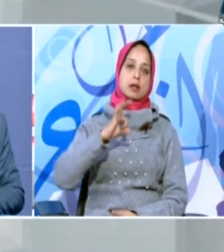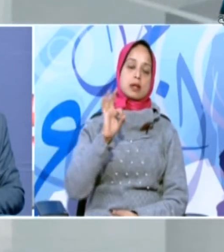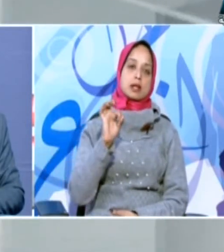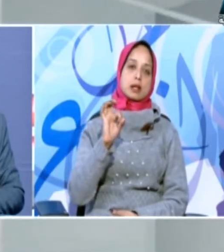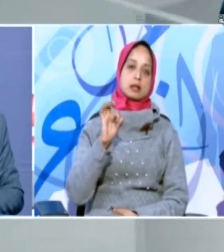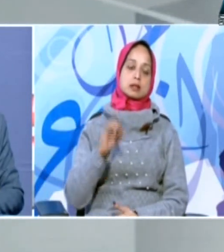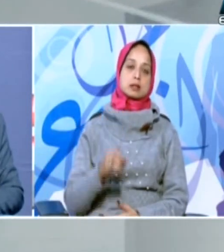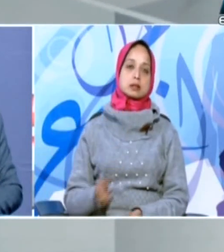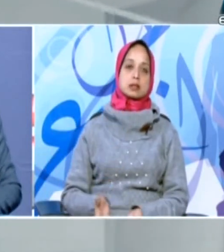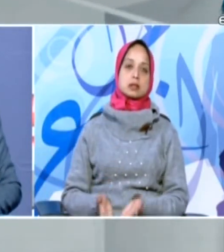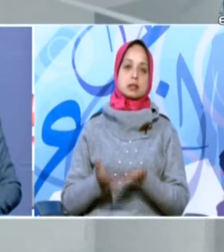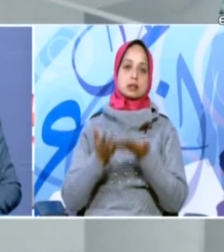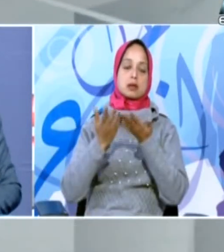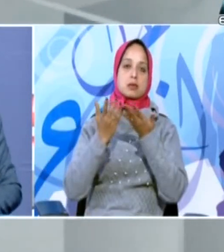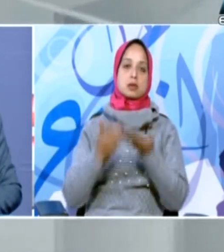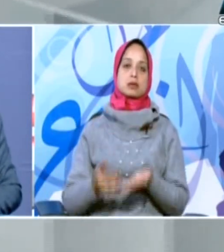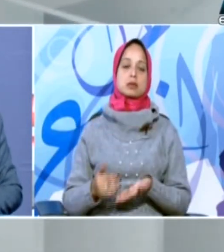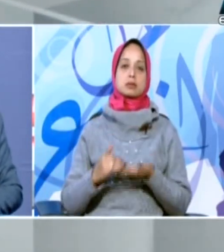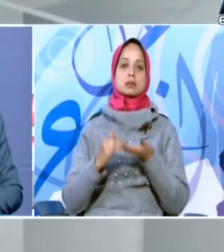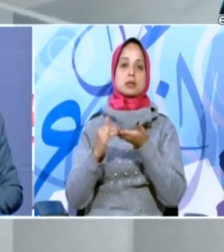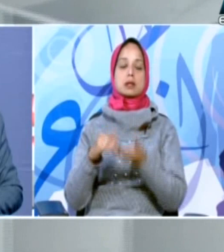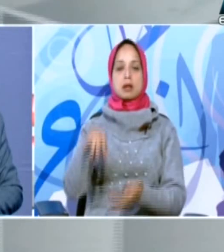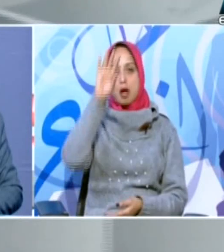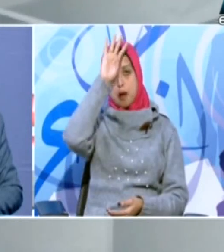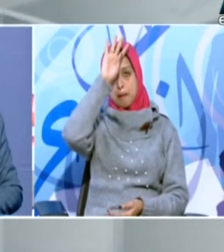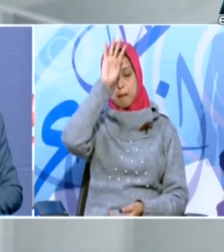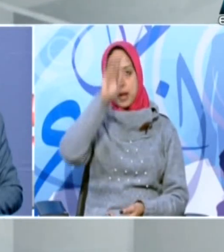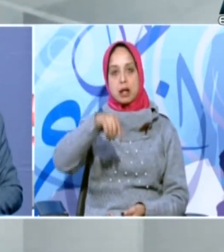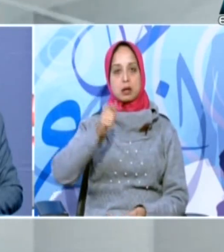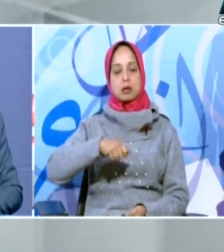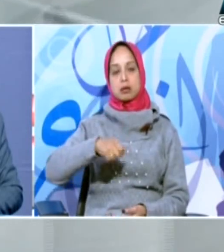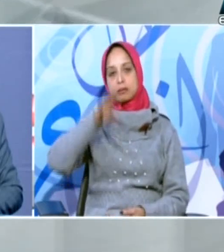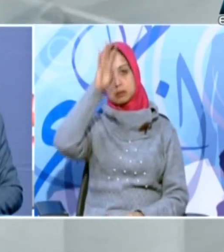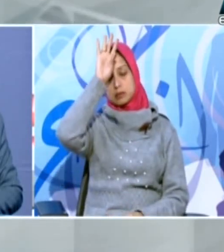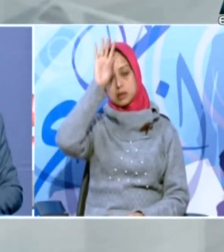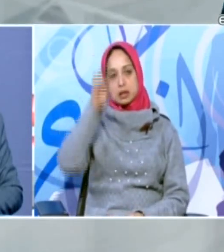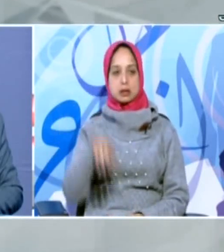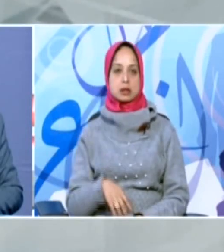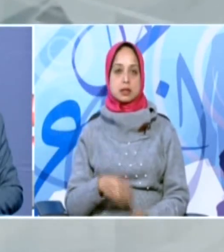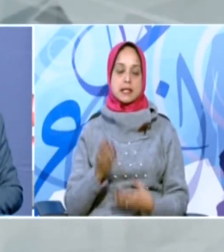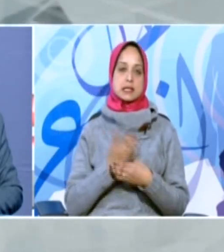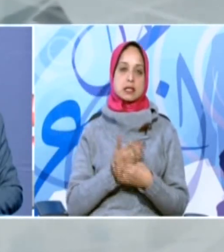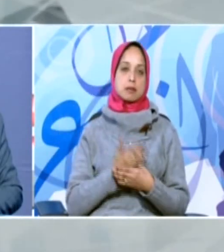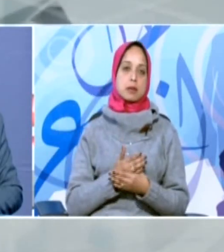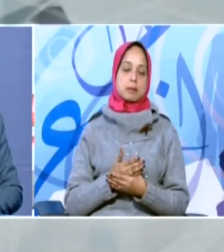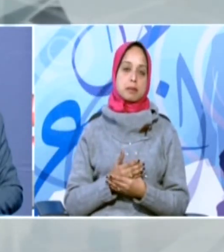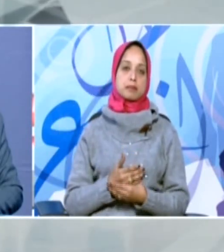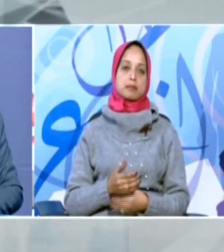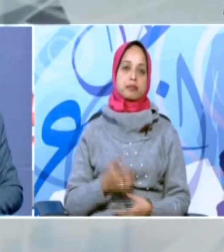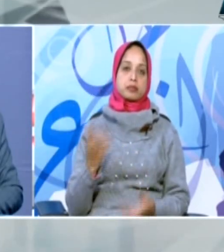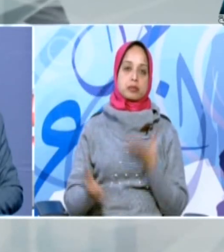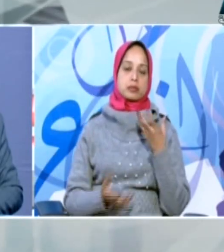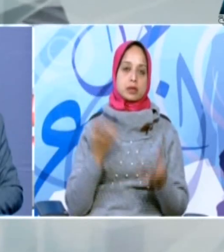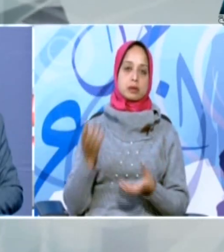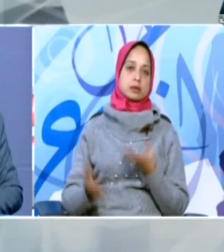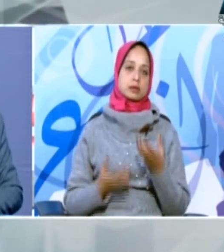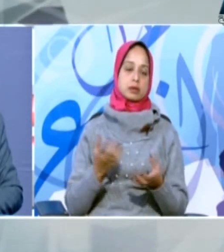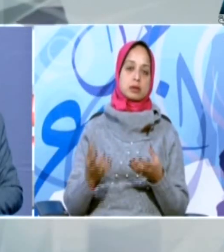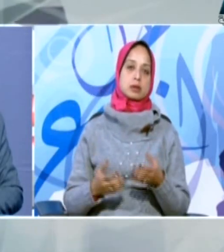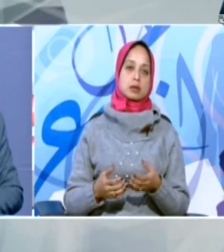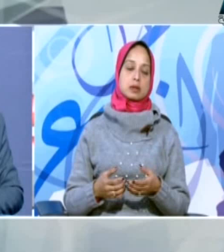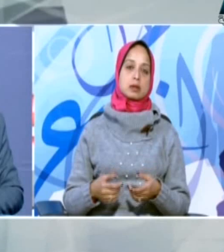فيه صلاحيات الملك، الامر اللي ادى الى اشتعال